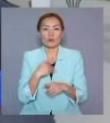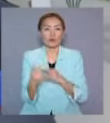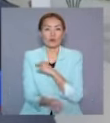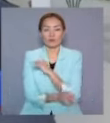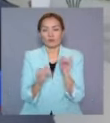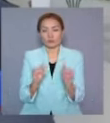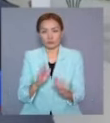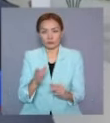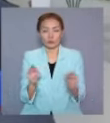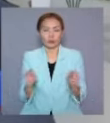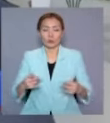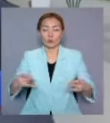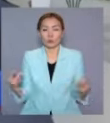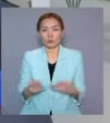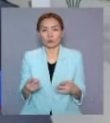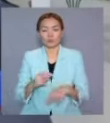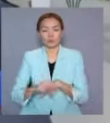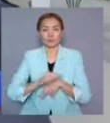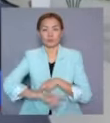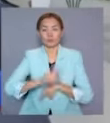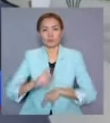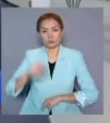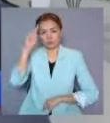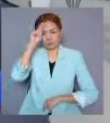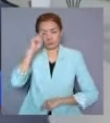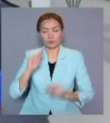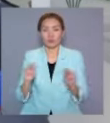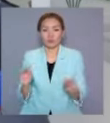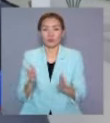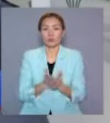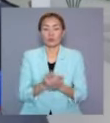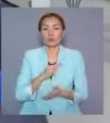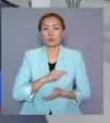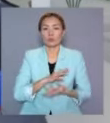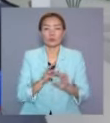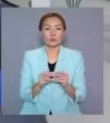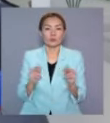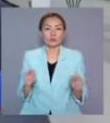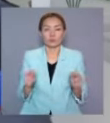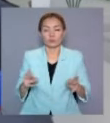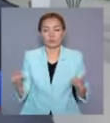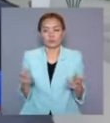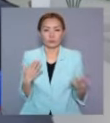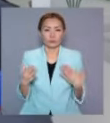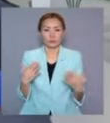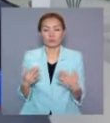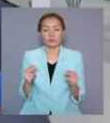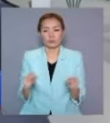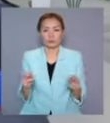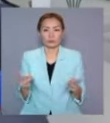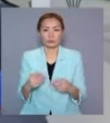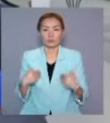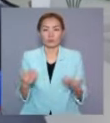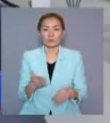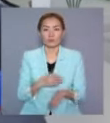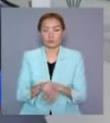Сондықтан шыншыл болуға, адал болуға, адал білім алып, адал қызмет істеп, адал адамдармен қарым-қатынаста болу